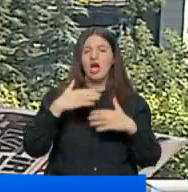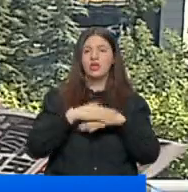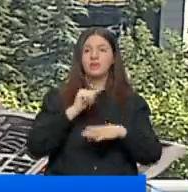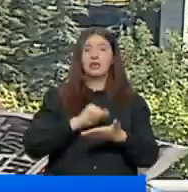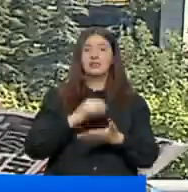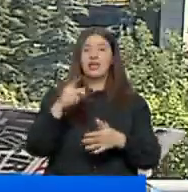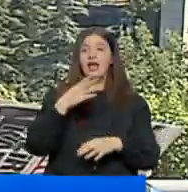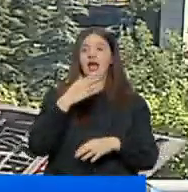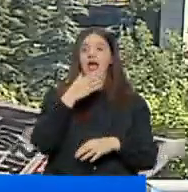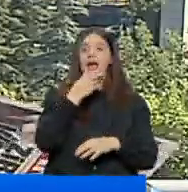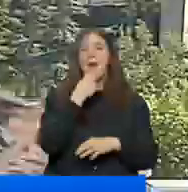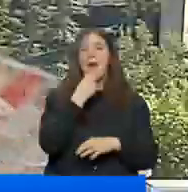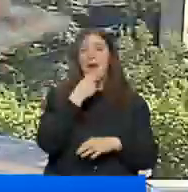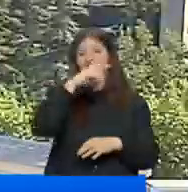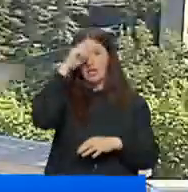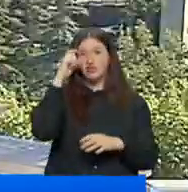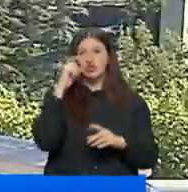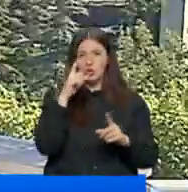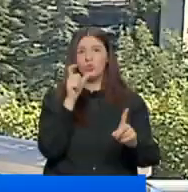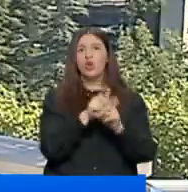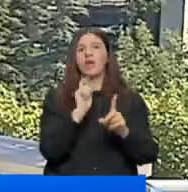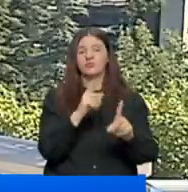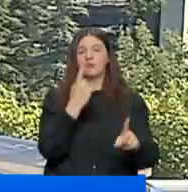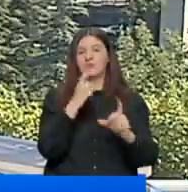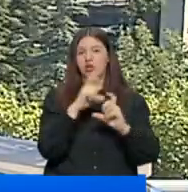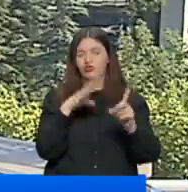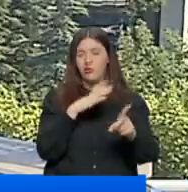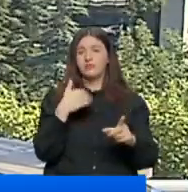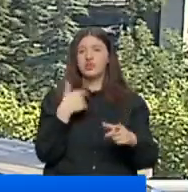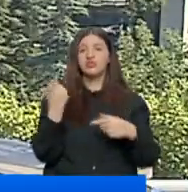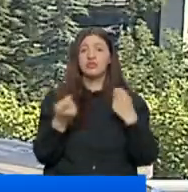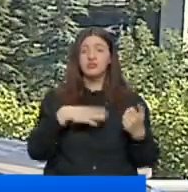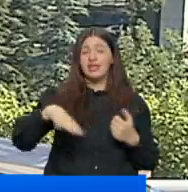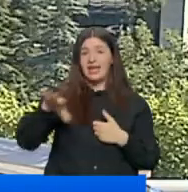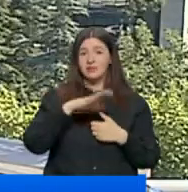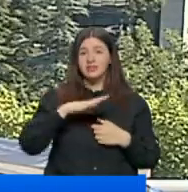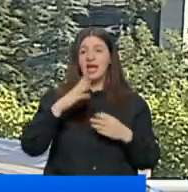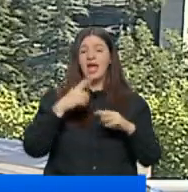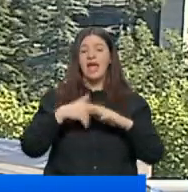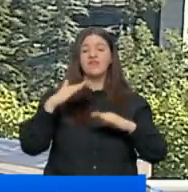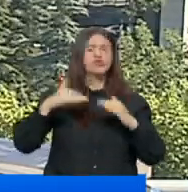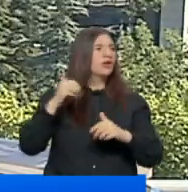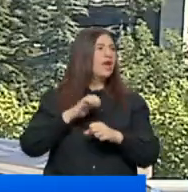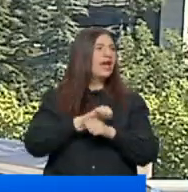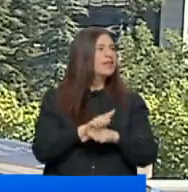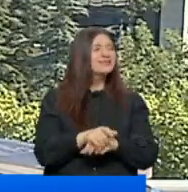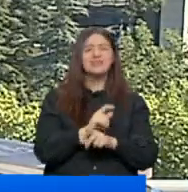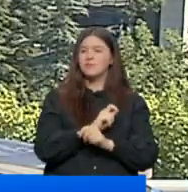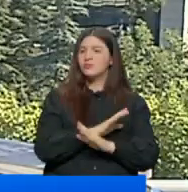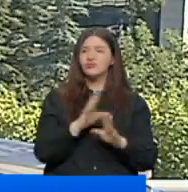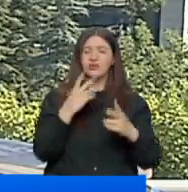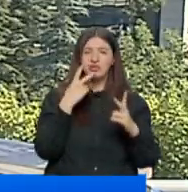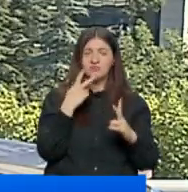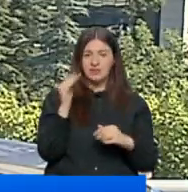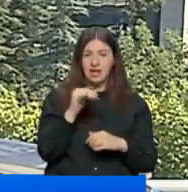gazetesinde emekçi korunacak diye bir başlık var. Bakalım biz çalışanlarımızı enflasyona ezdirmeyeceğiz